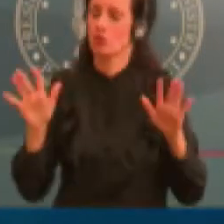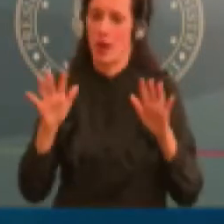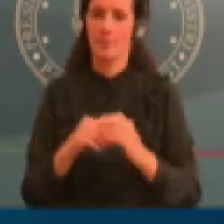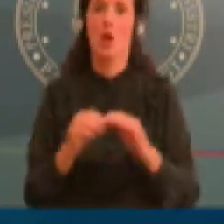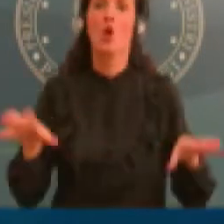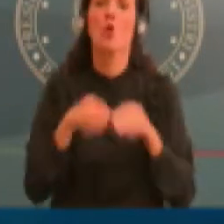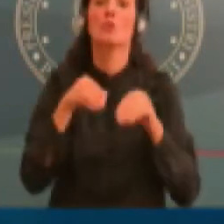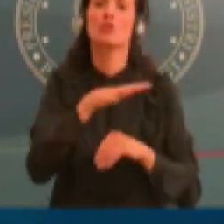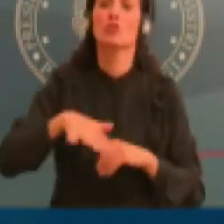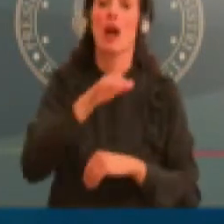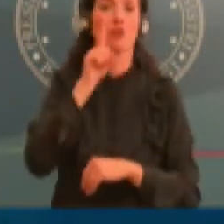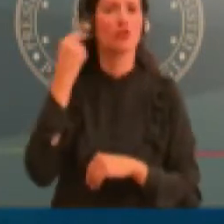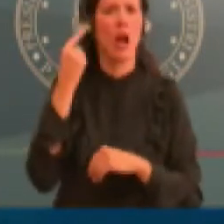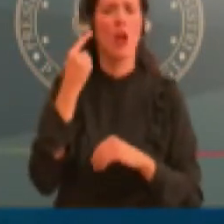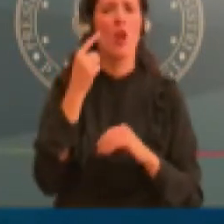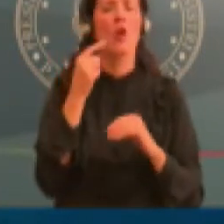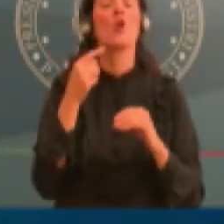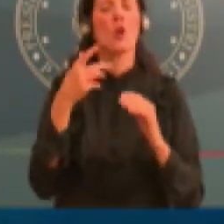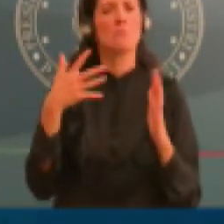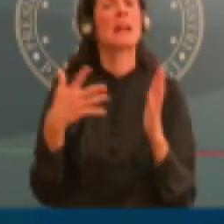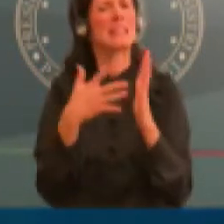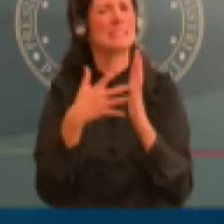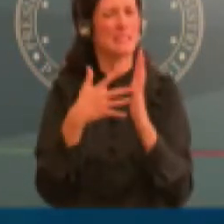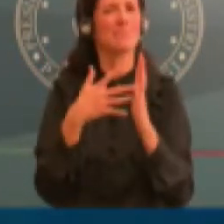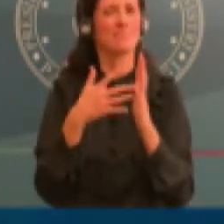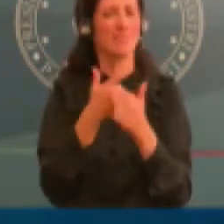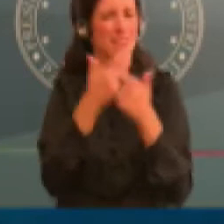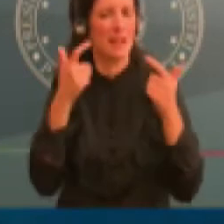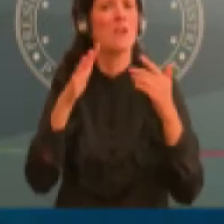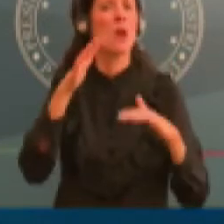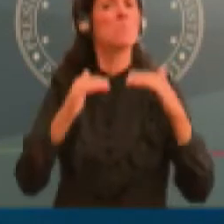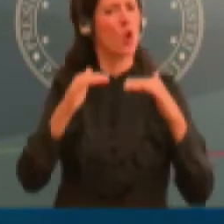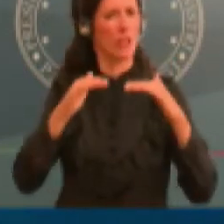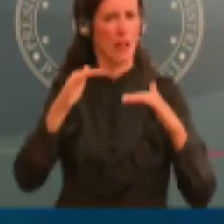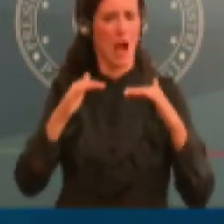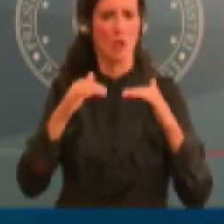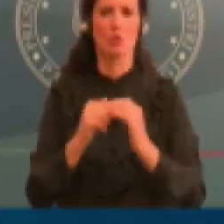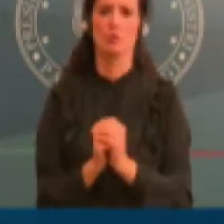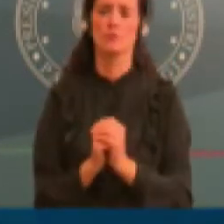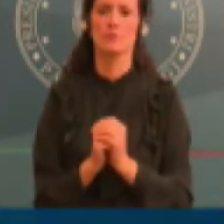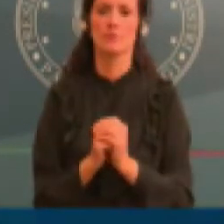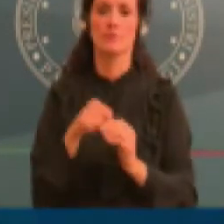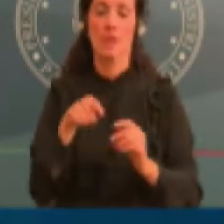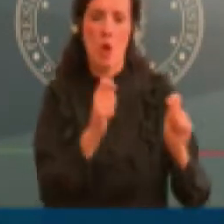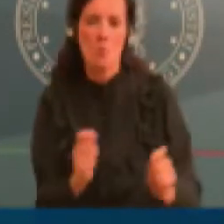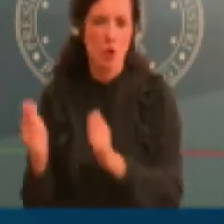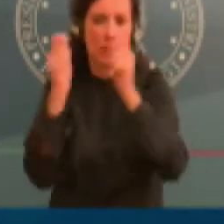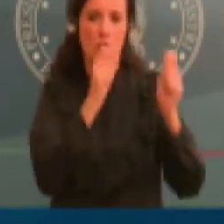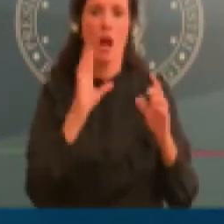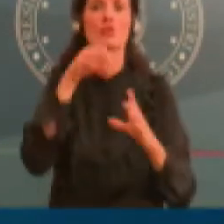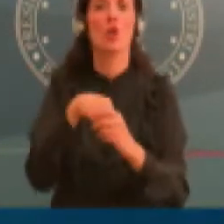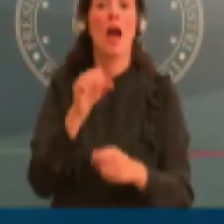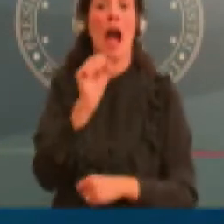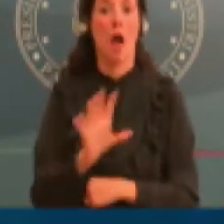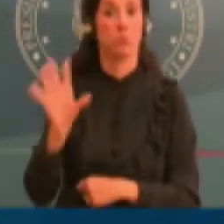dell'ultimo monitoraggio, rientrano le regioni Abruzzo, Basilicata, Campania, Emilia-Romagna, Friuli,